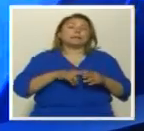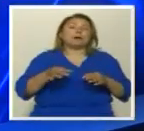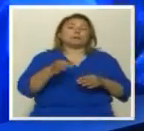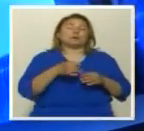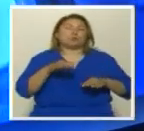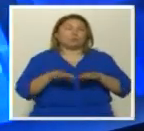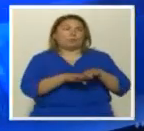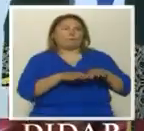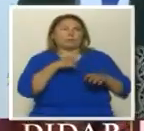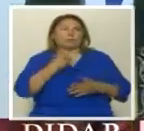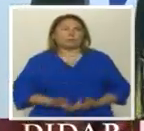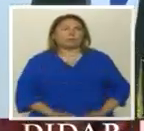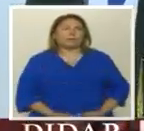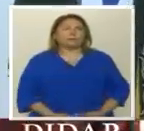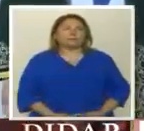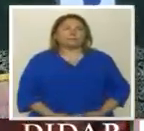уровне.